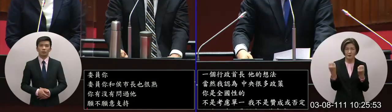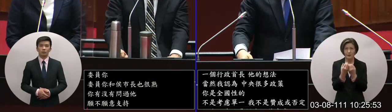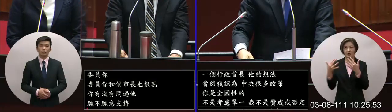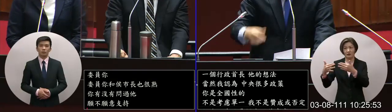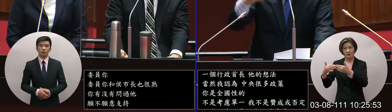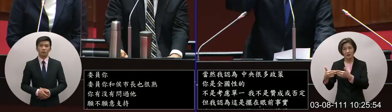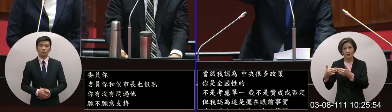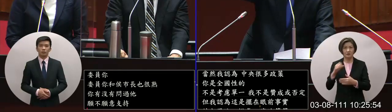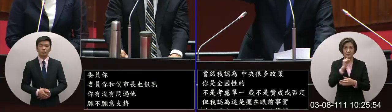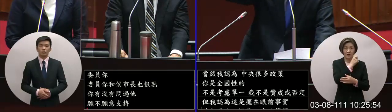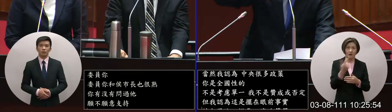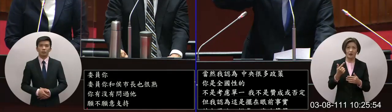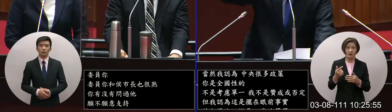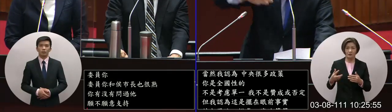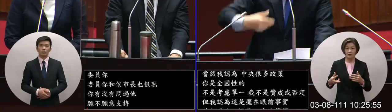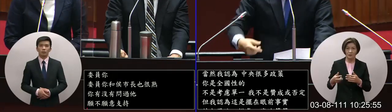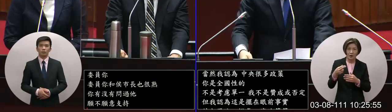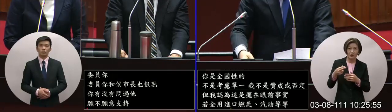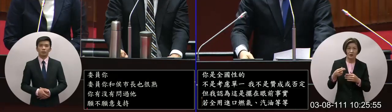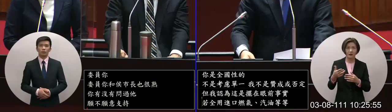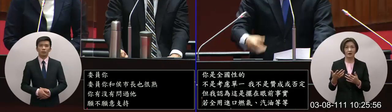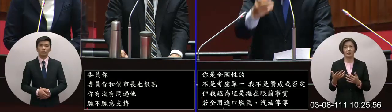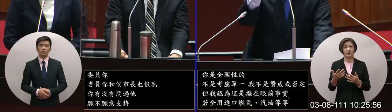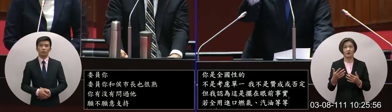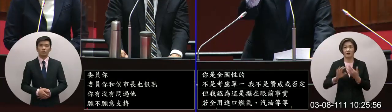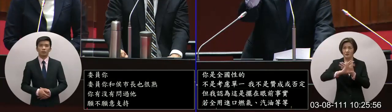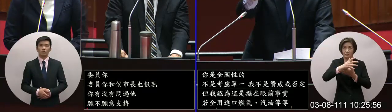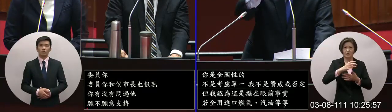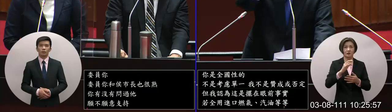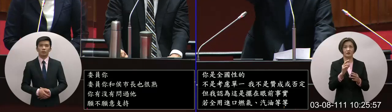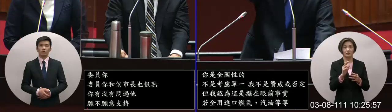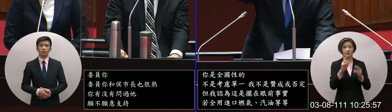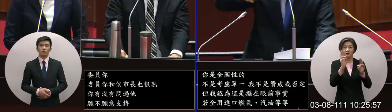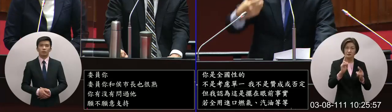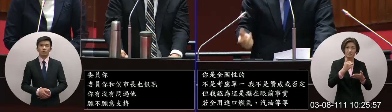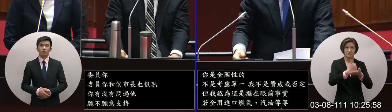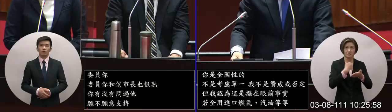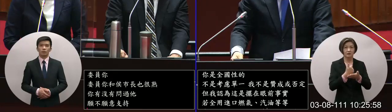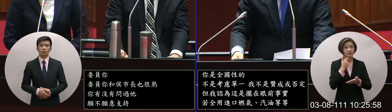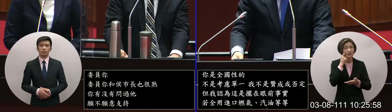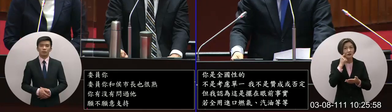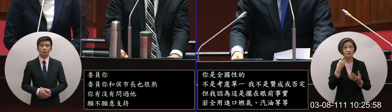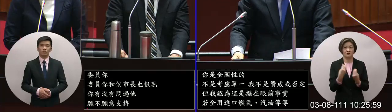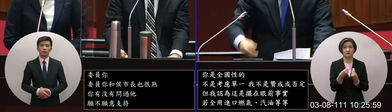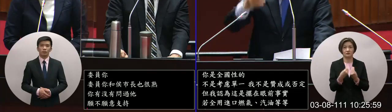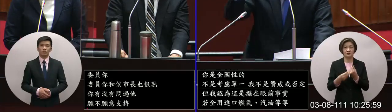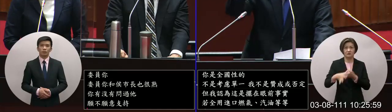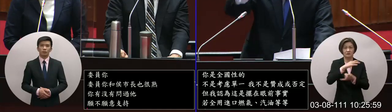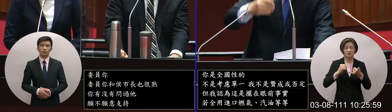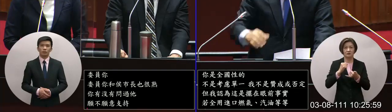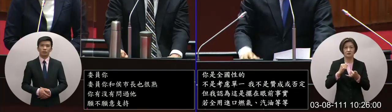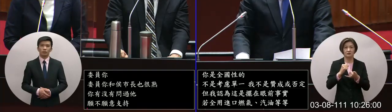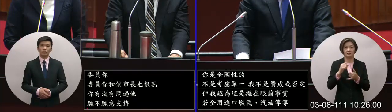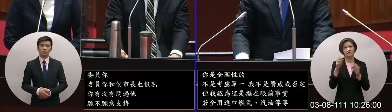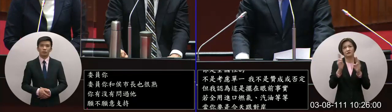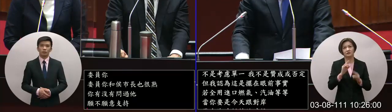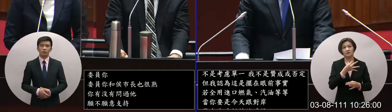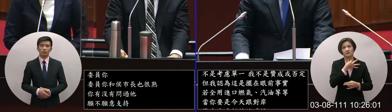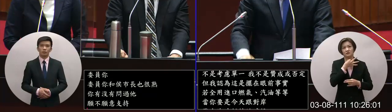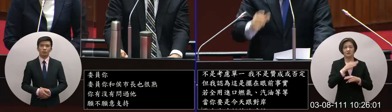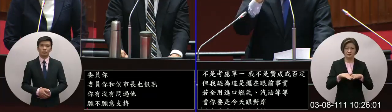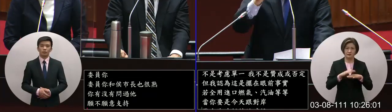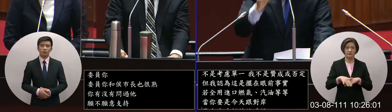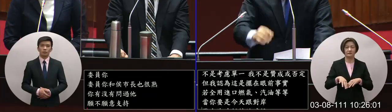候，你那些没有办法运输进来，你说是不是全国都缺电？这个也是要考量进去